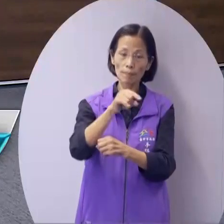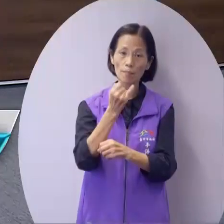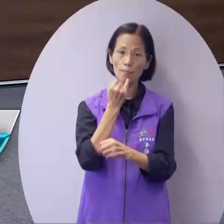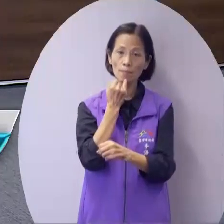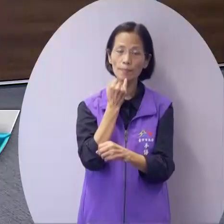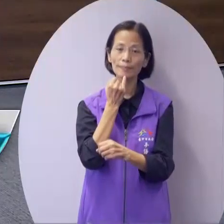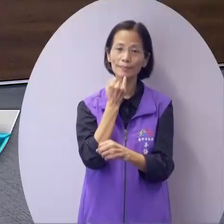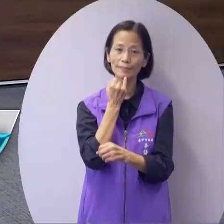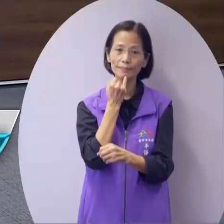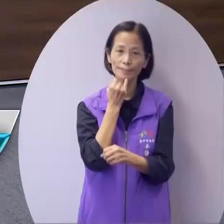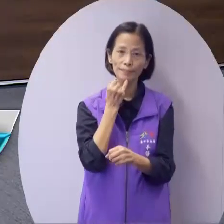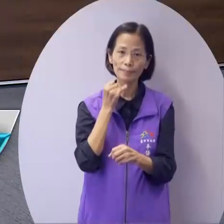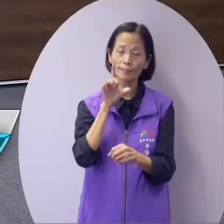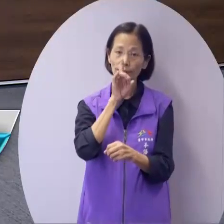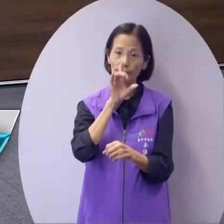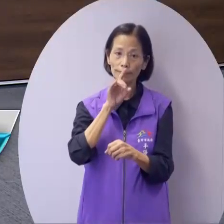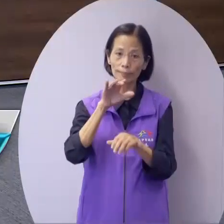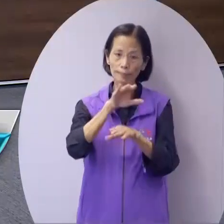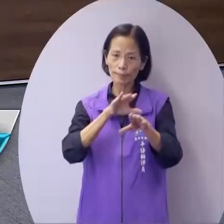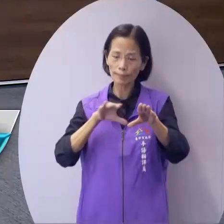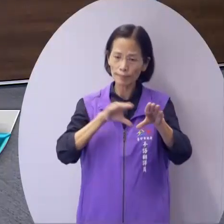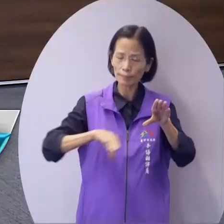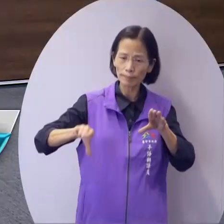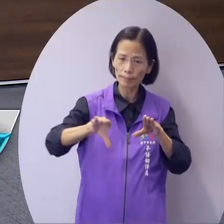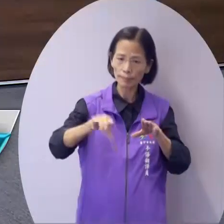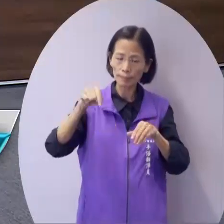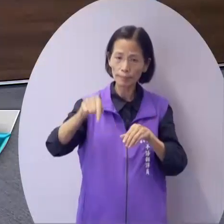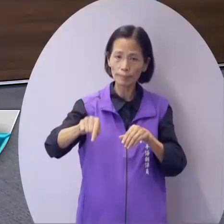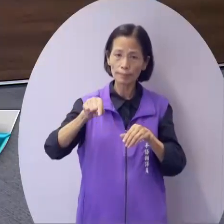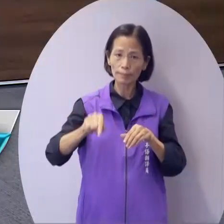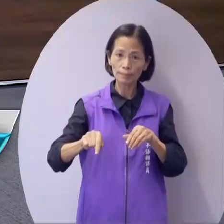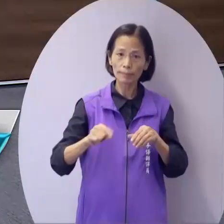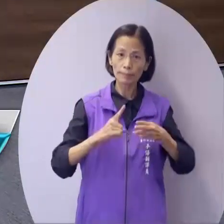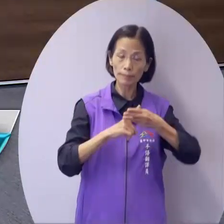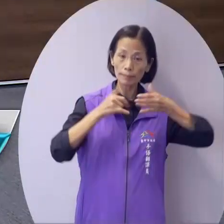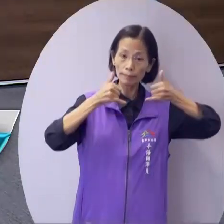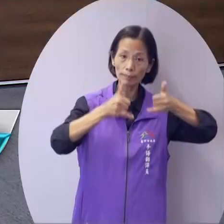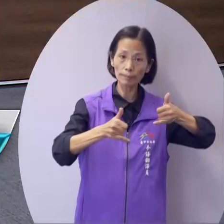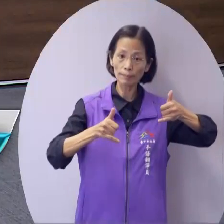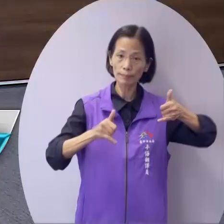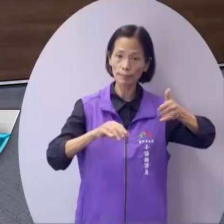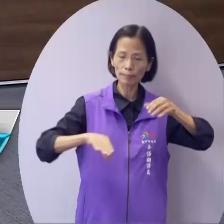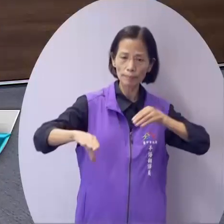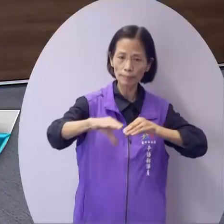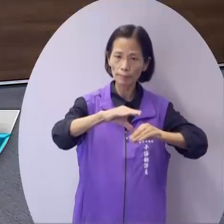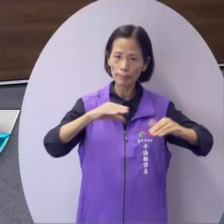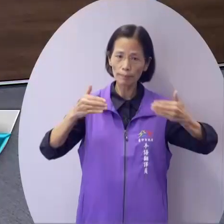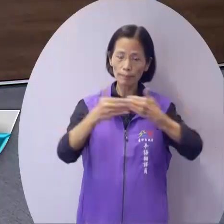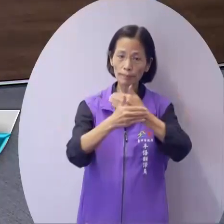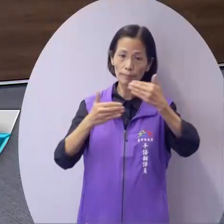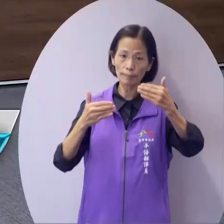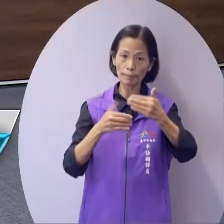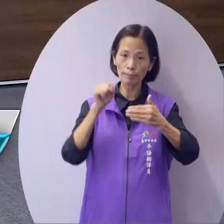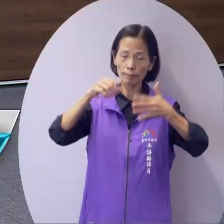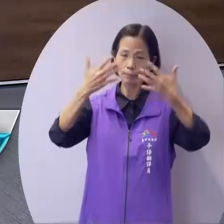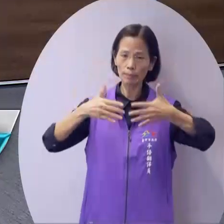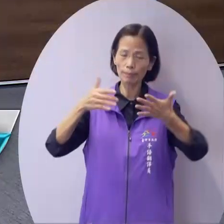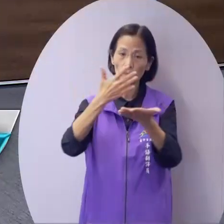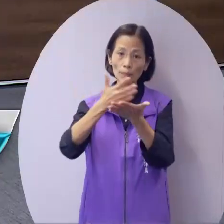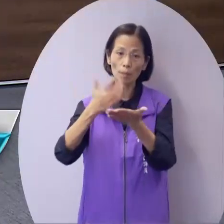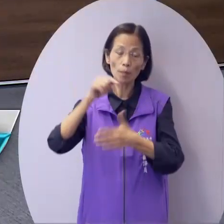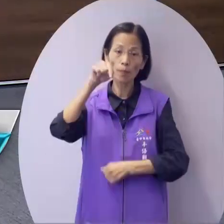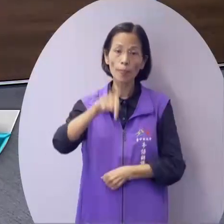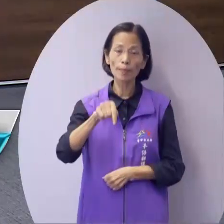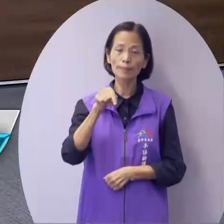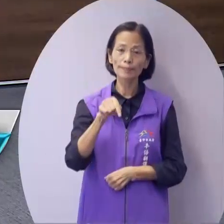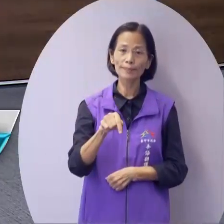有效的解决台中市几个交流道口，跟主要干道之间的一些通行顺畅问题。那这个部